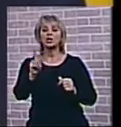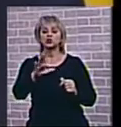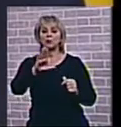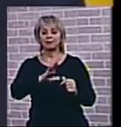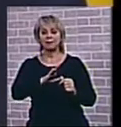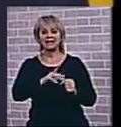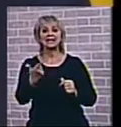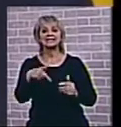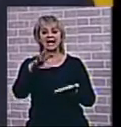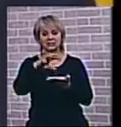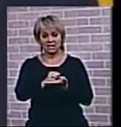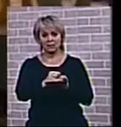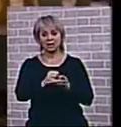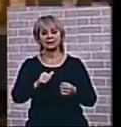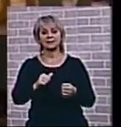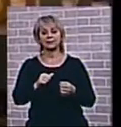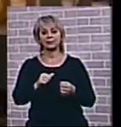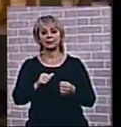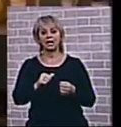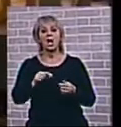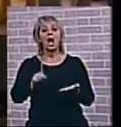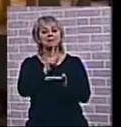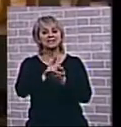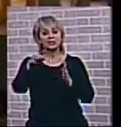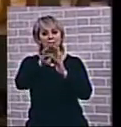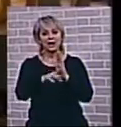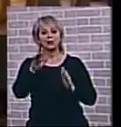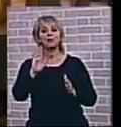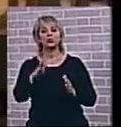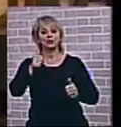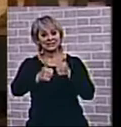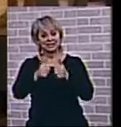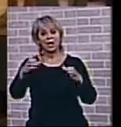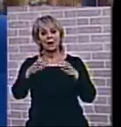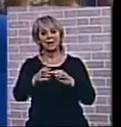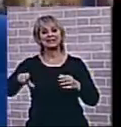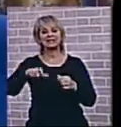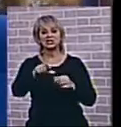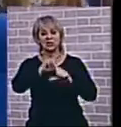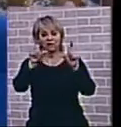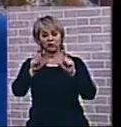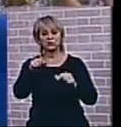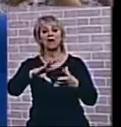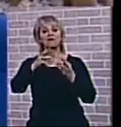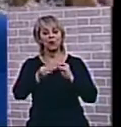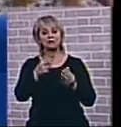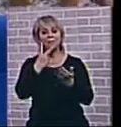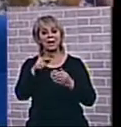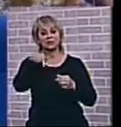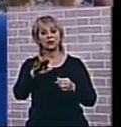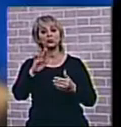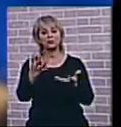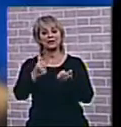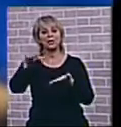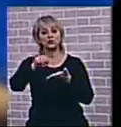было где заниматься. В обязательной программе будут состязаться команды донских вузов. В общей и показательной могут